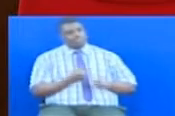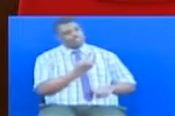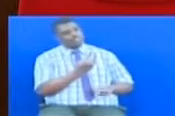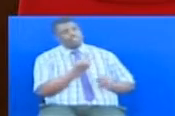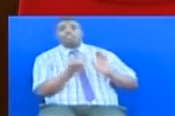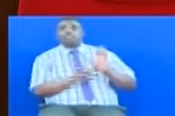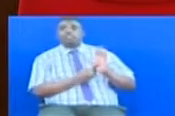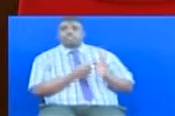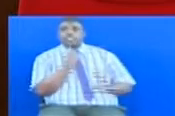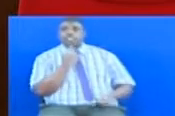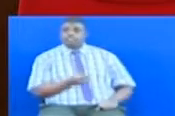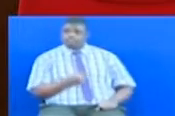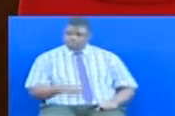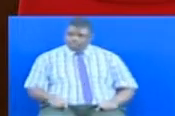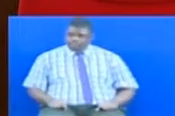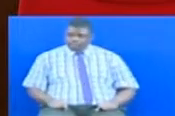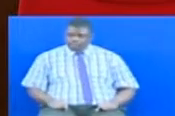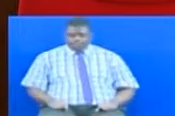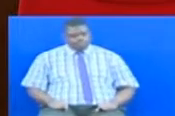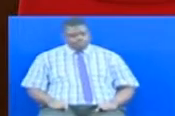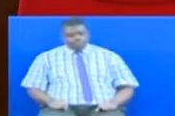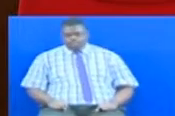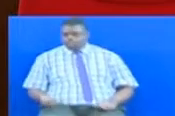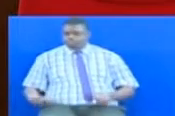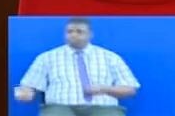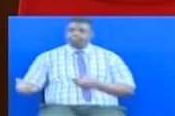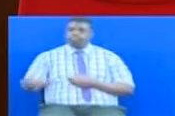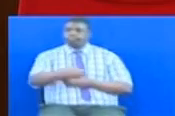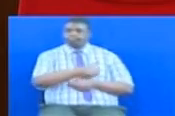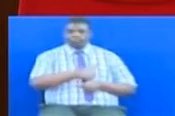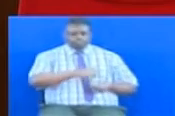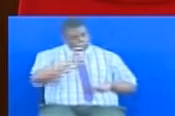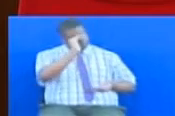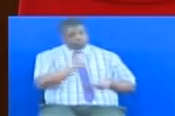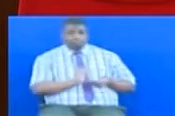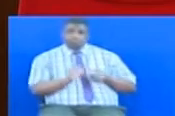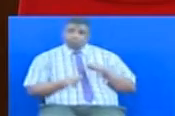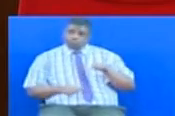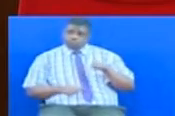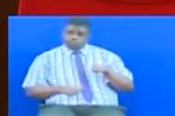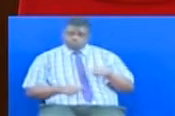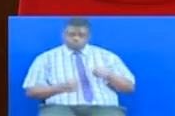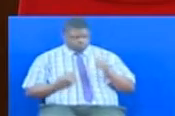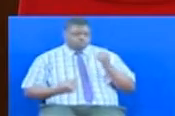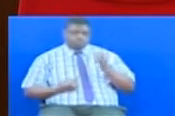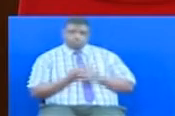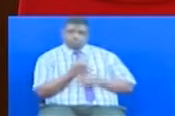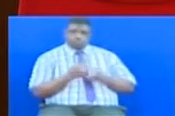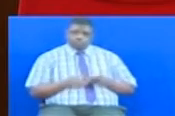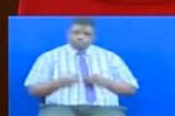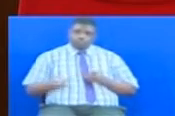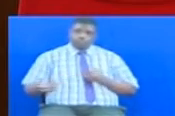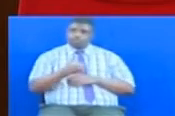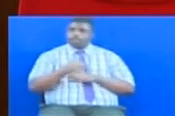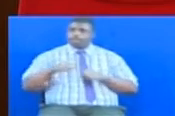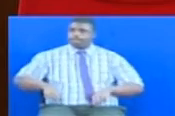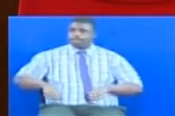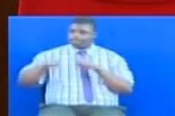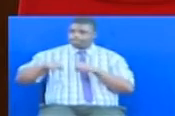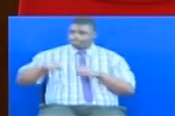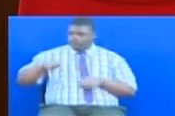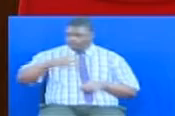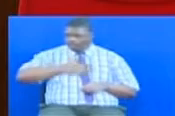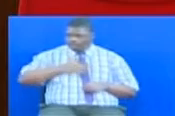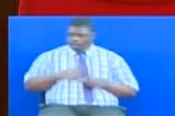CAG zimetajwa hapa. Kwamba kuna makusanyo, kuna mapungufu kutokana na makusanyo kwenye mamlaka zetu. Sasa